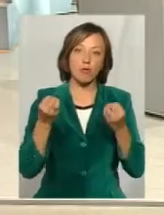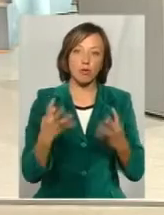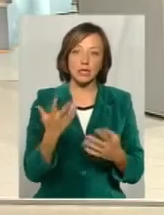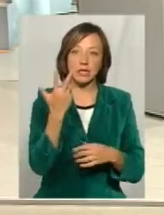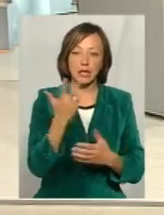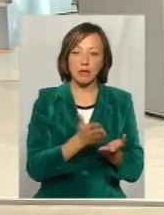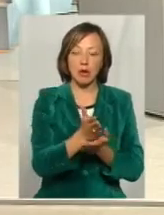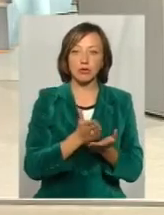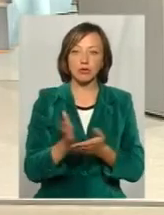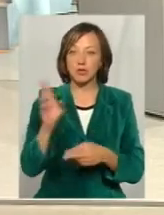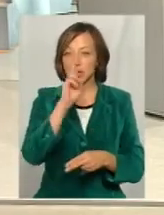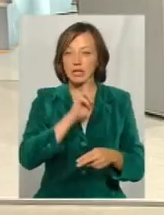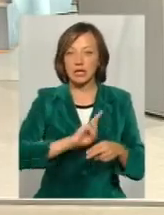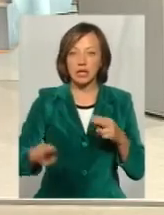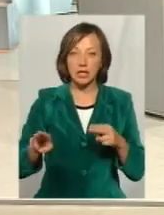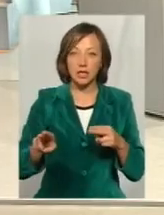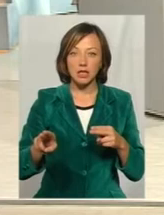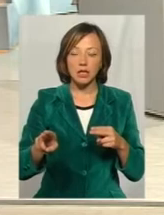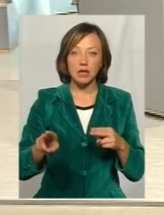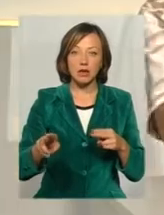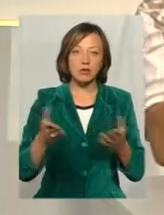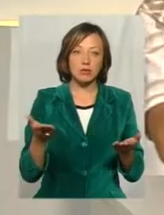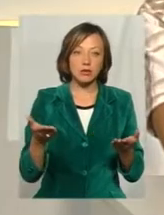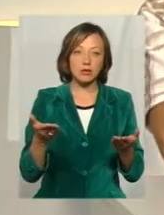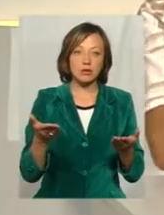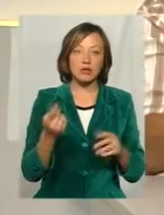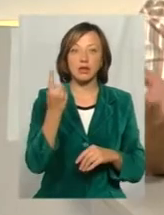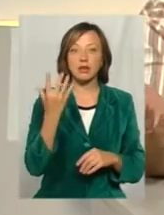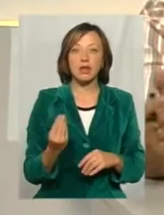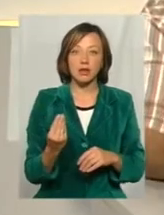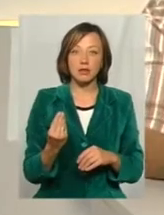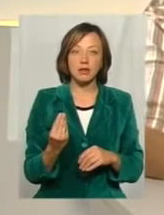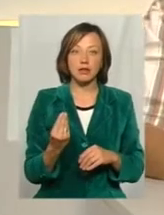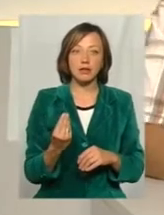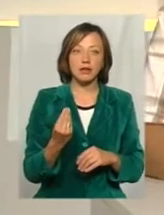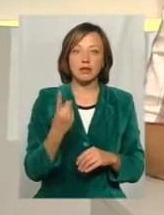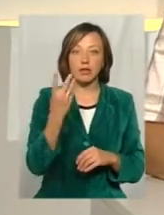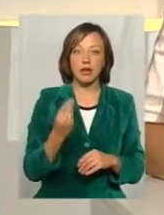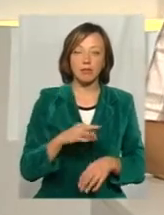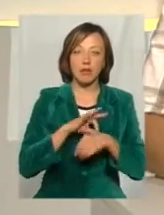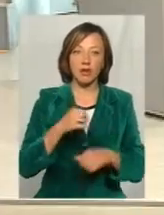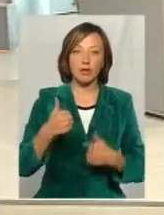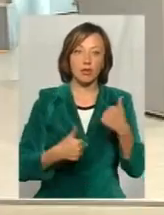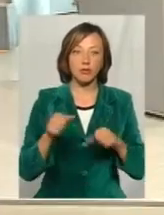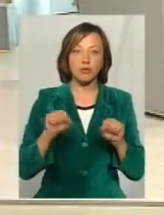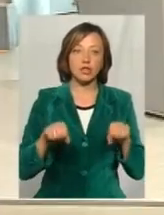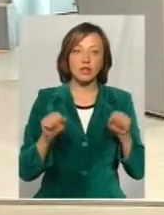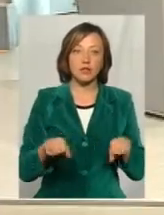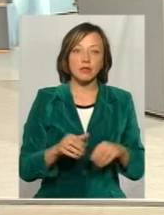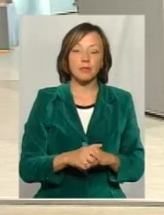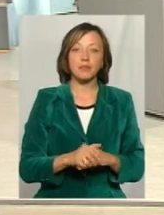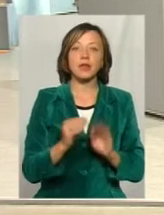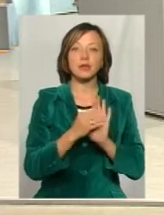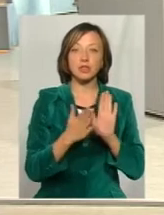просто, ну, 3 маршрути зникли у нас на якийсь час, бо треба на буде... На день буквально. Ну, За день ще проводити конкурс потім? Ну, можливо.